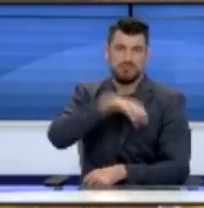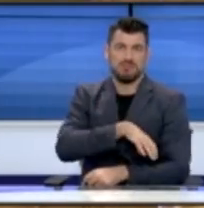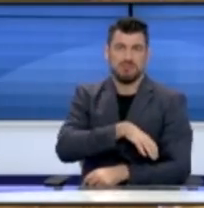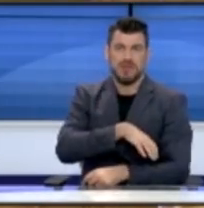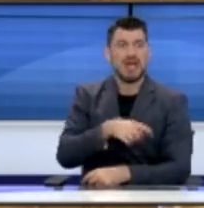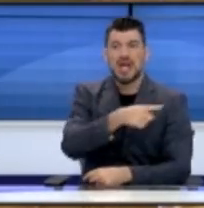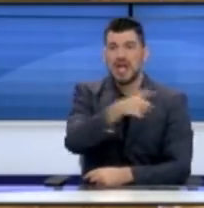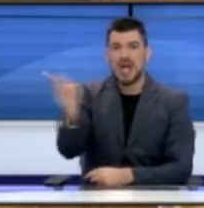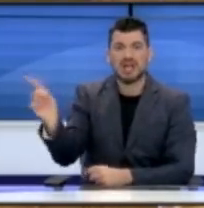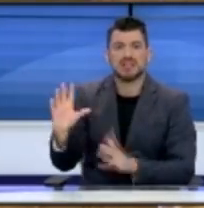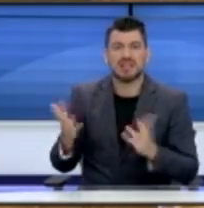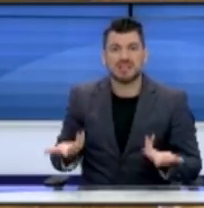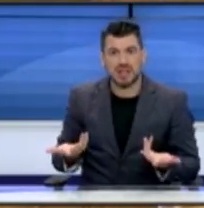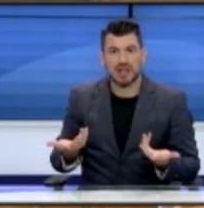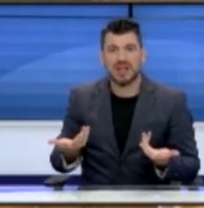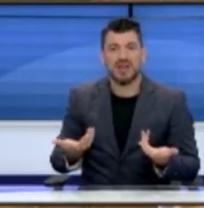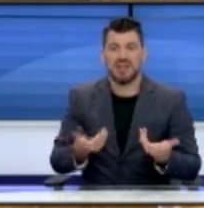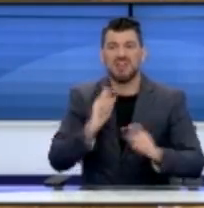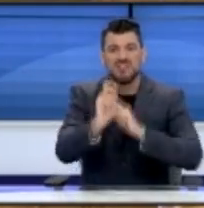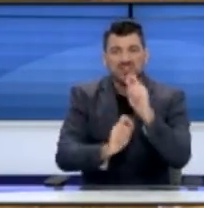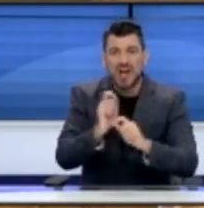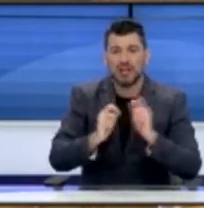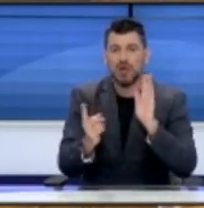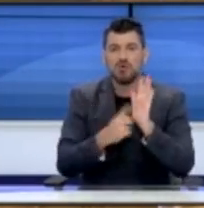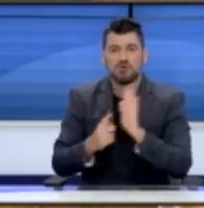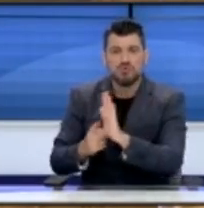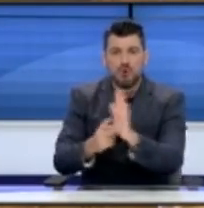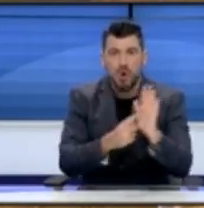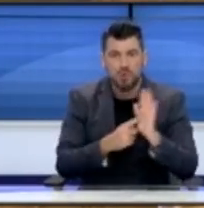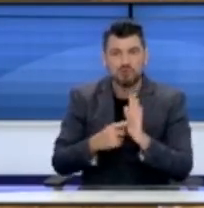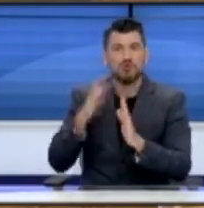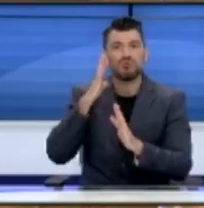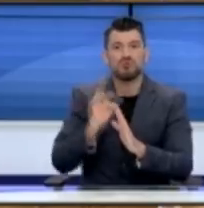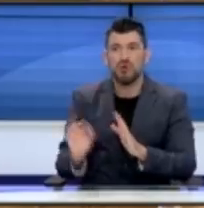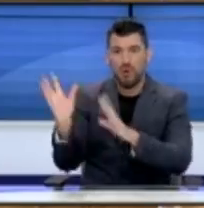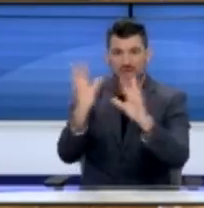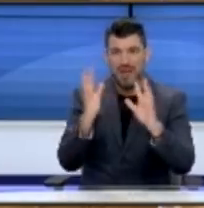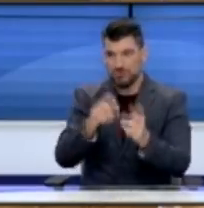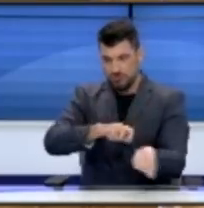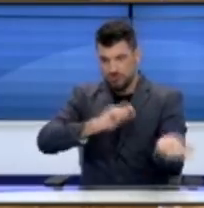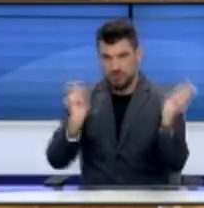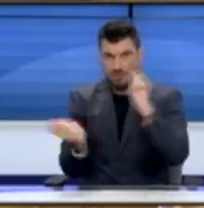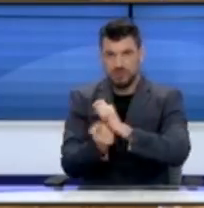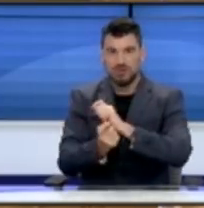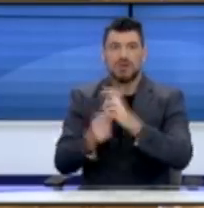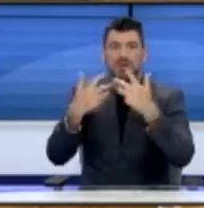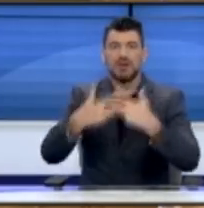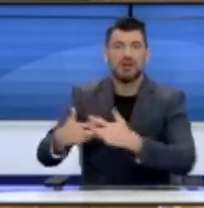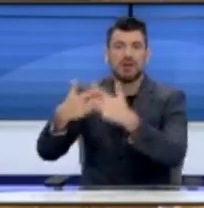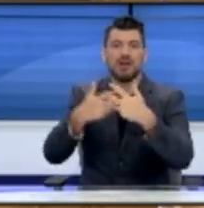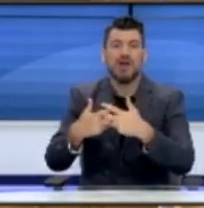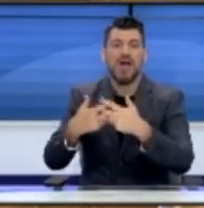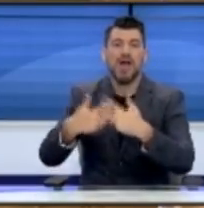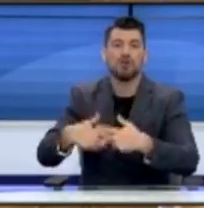ένας πάνω στον άλλον με τους νόμους για την ραγδαία εμπορευματοποίηση της γης. Έτσι, η